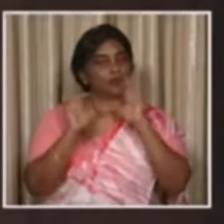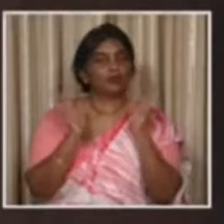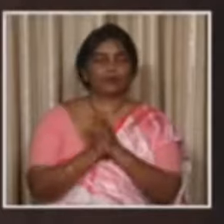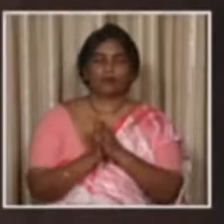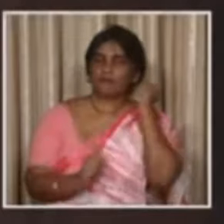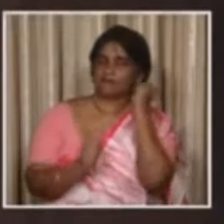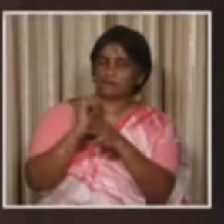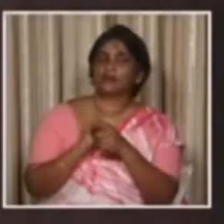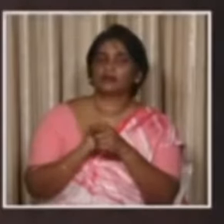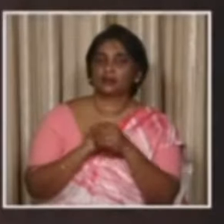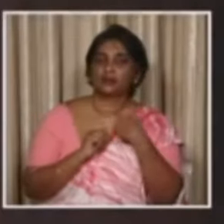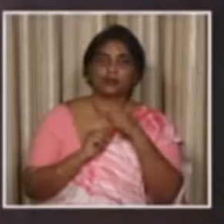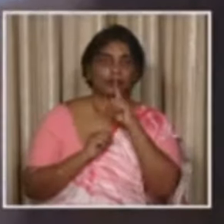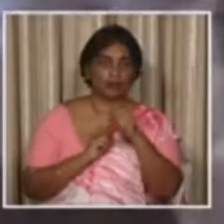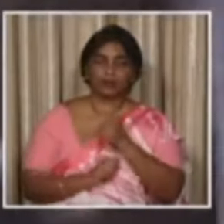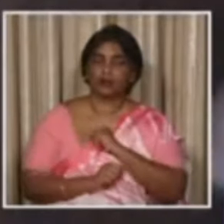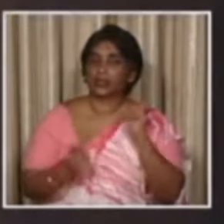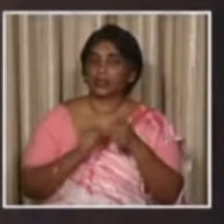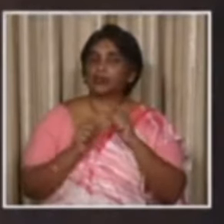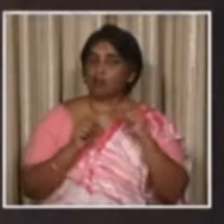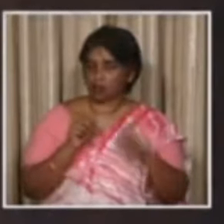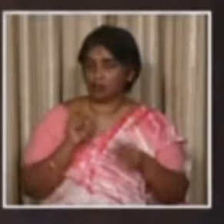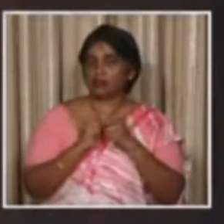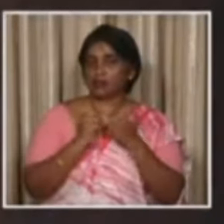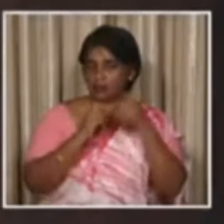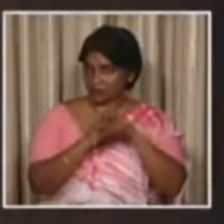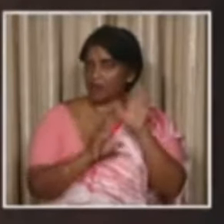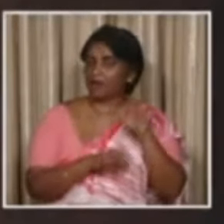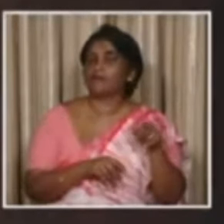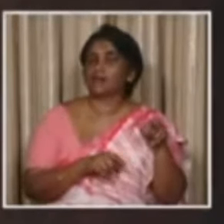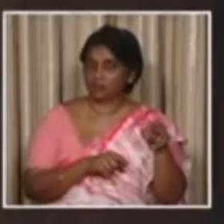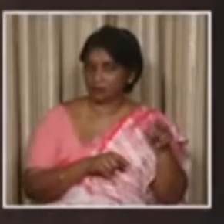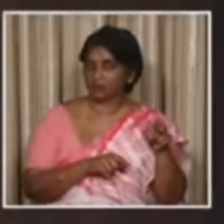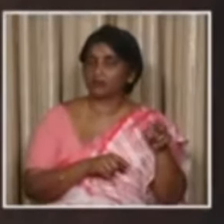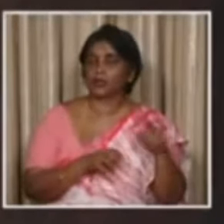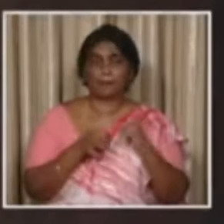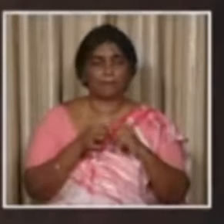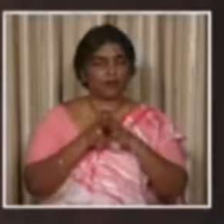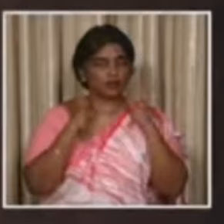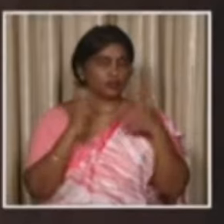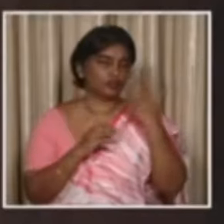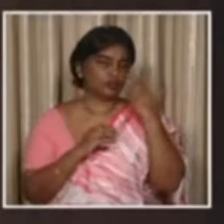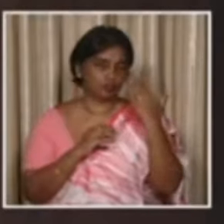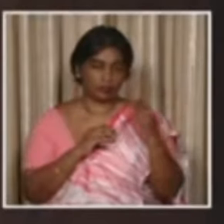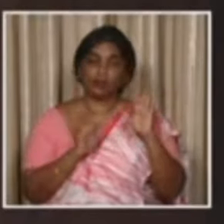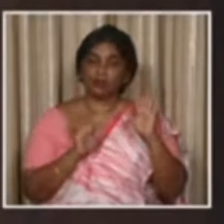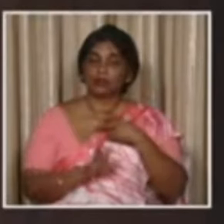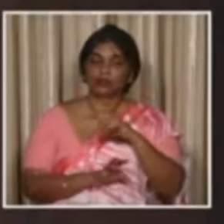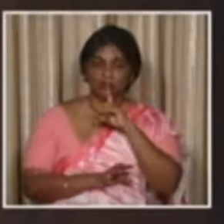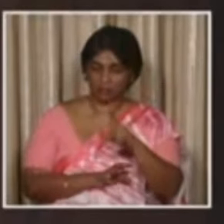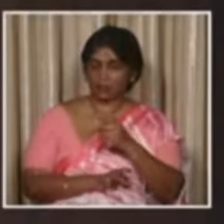පහර දෙන්නේ. මම කියන්න කැමතියි ක්‍රිකට් බෝඩ් එකේ තරබුද තියෙනවා ප්‍රශ්න තියෙනවා. ඔවුන්ගේ පස්ස ගන්නවක් අපි දකිනවා. නමුත් මම කියන්න